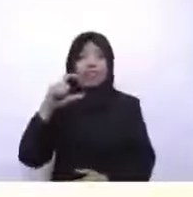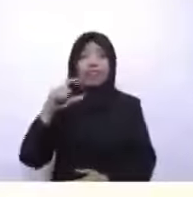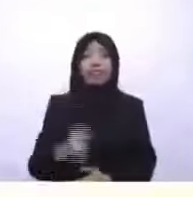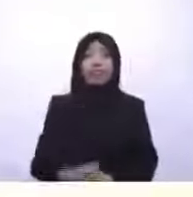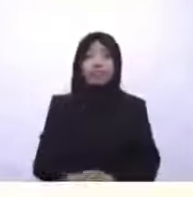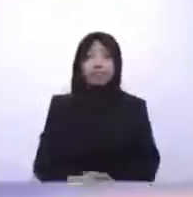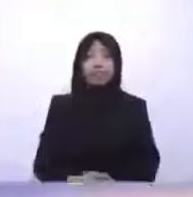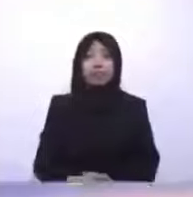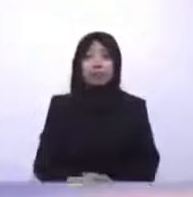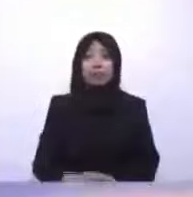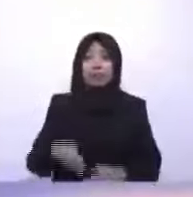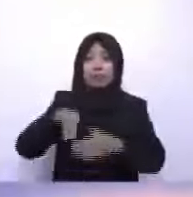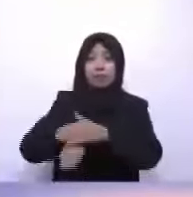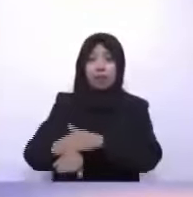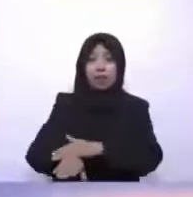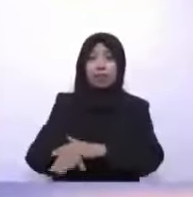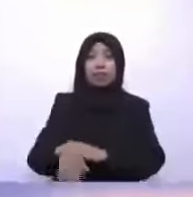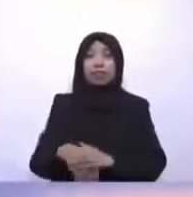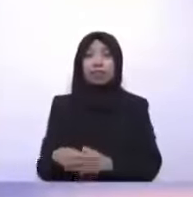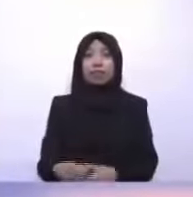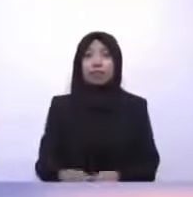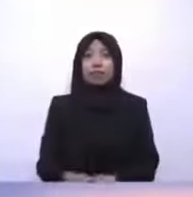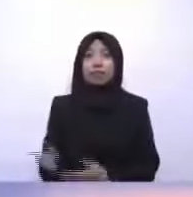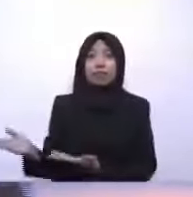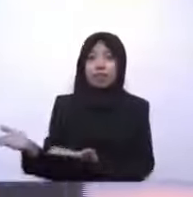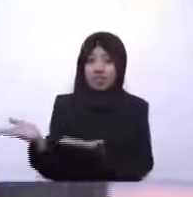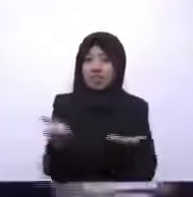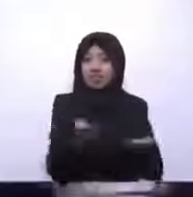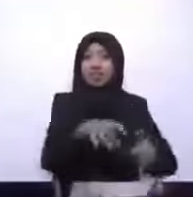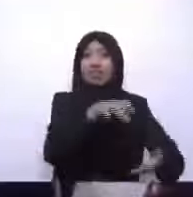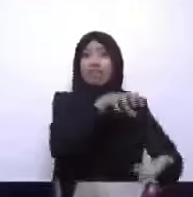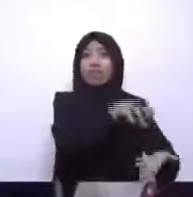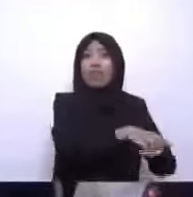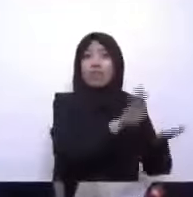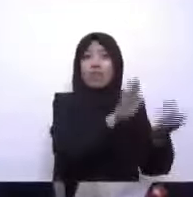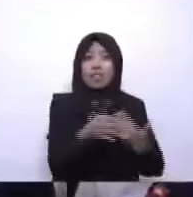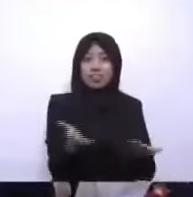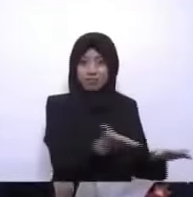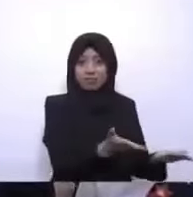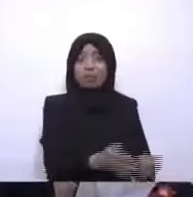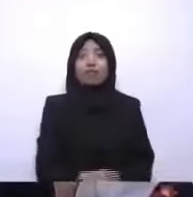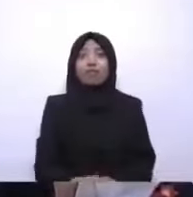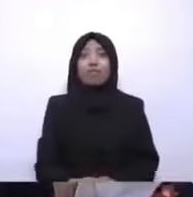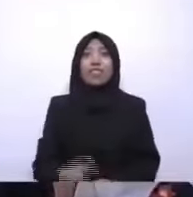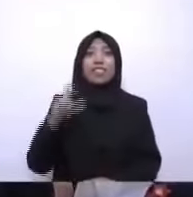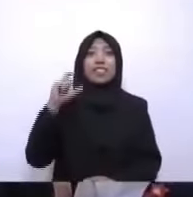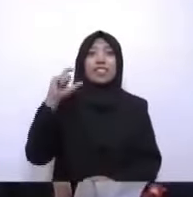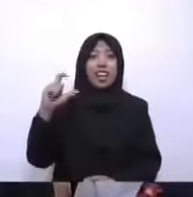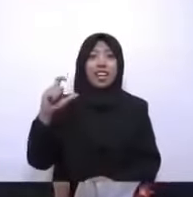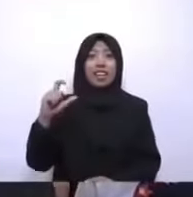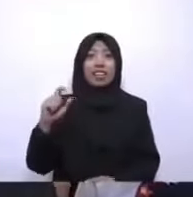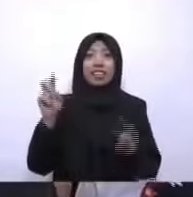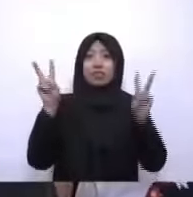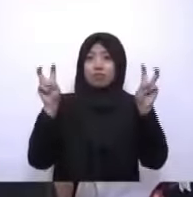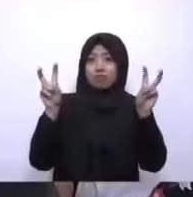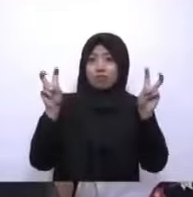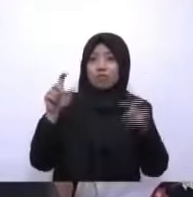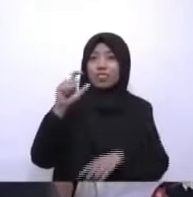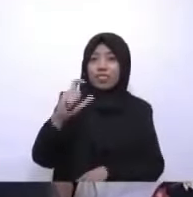baik. Silakan disimpan. Ya, silakan. Huruf silakan C. Kembali ke tempat huruf C. kita akan ambil dengan kode huruf